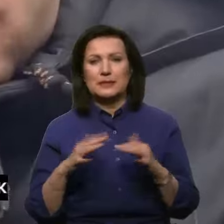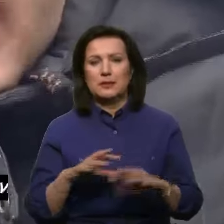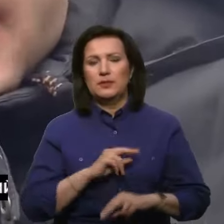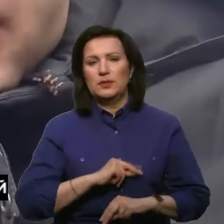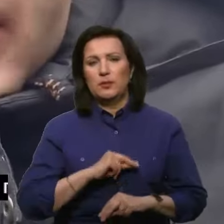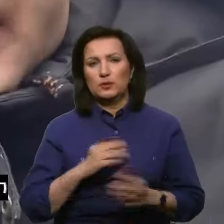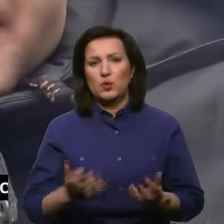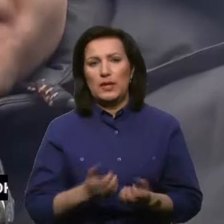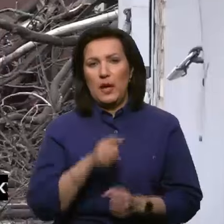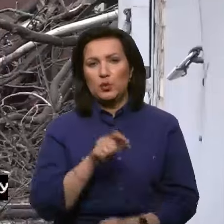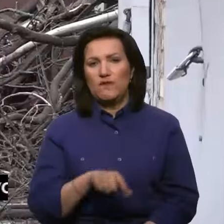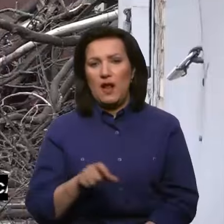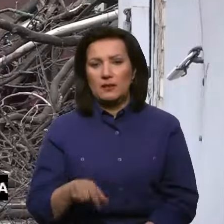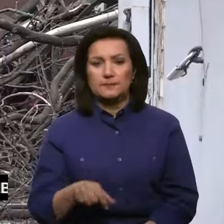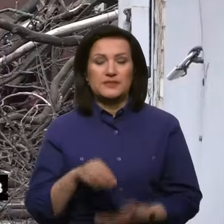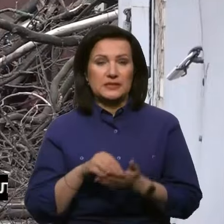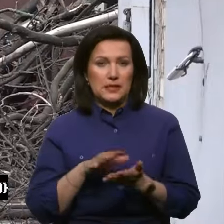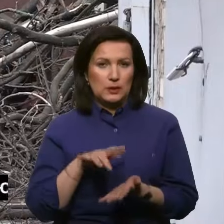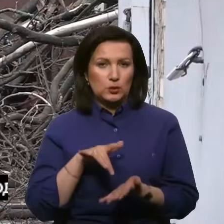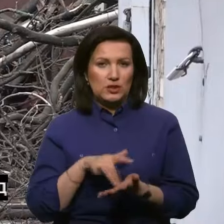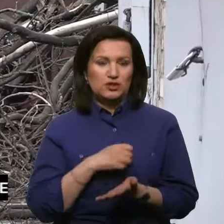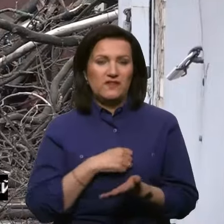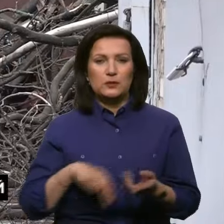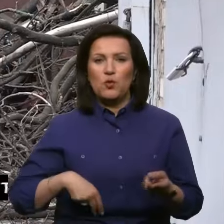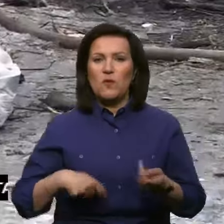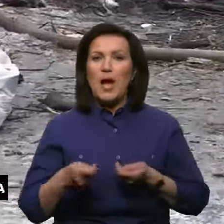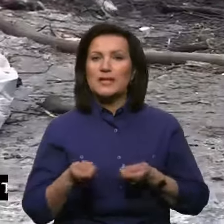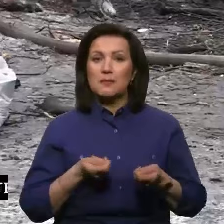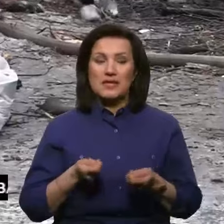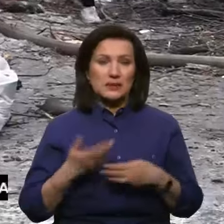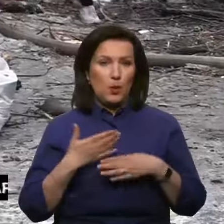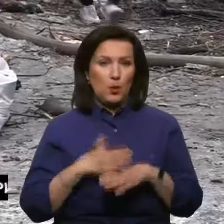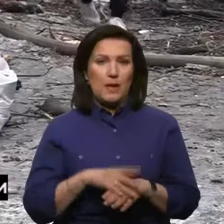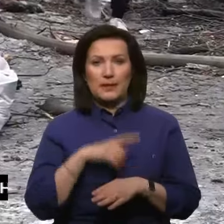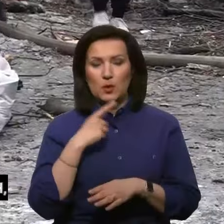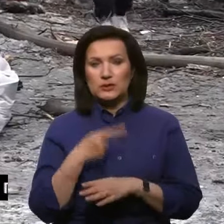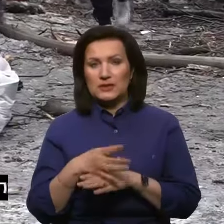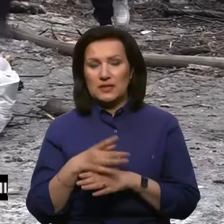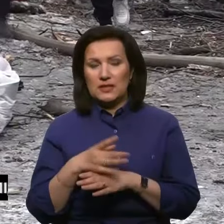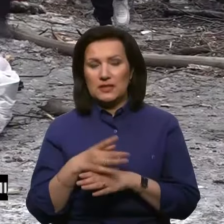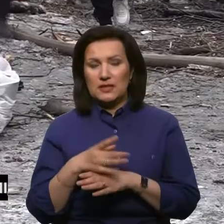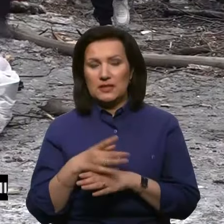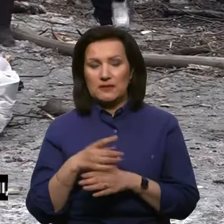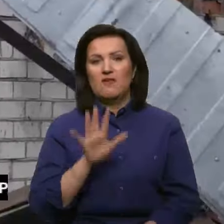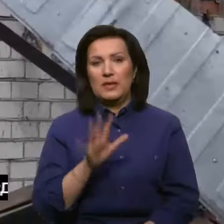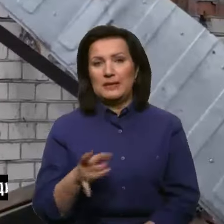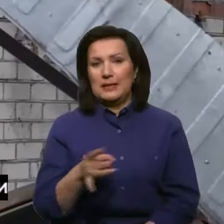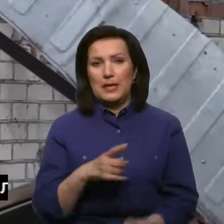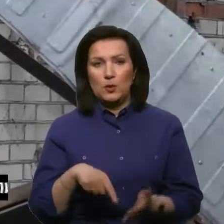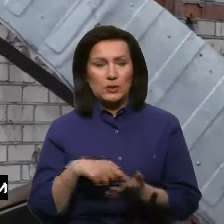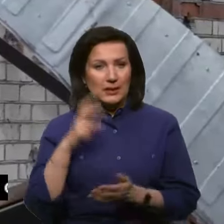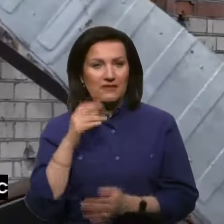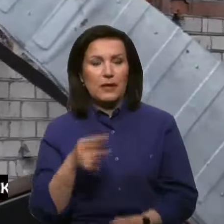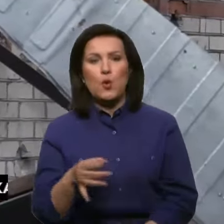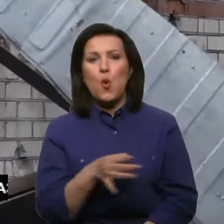місці працюють рятувальники. За даними столичної військової адміністрації, уламки російських ракет зафіксували у 5 районах Києва